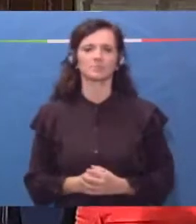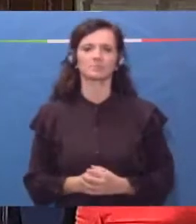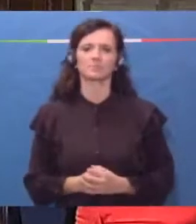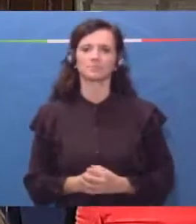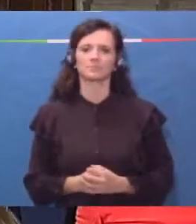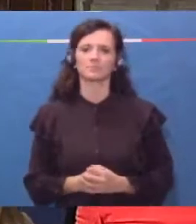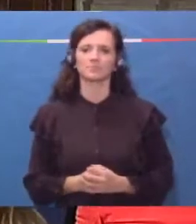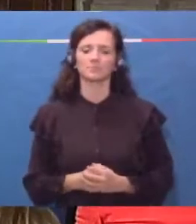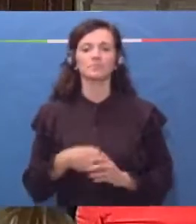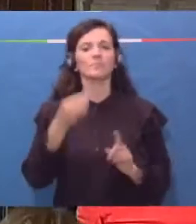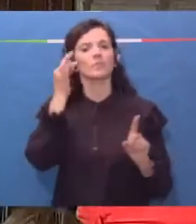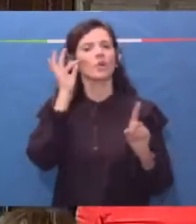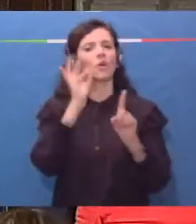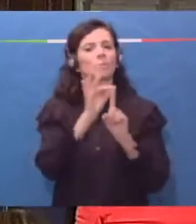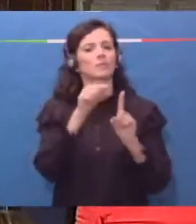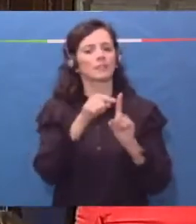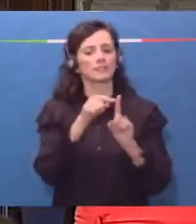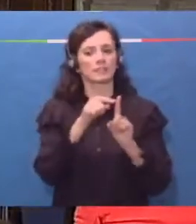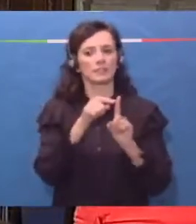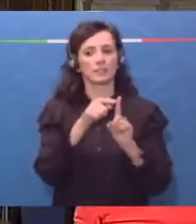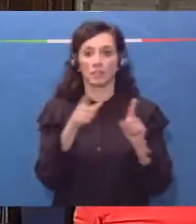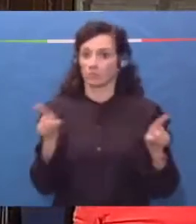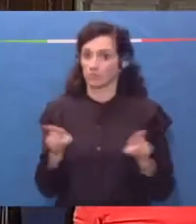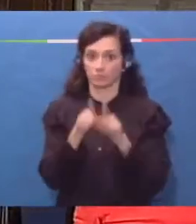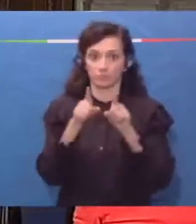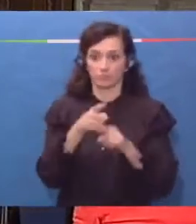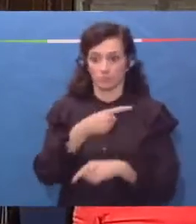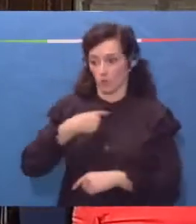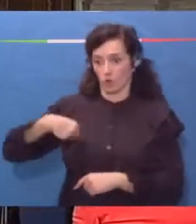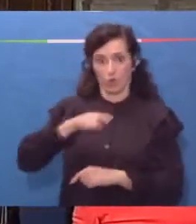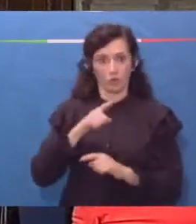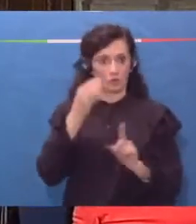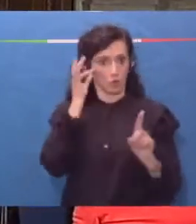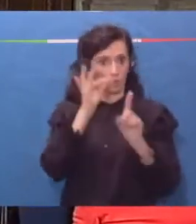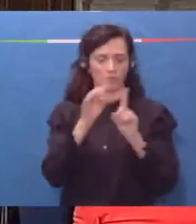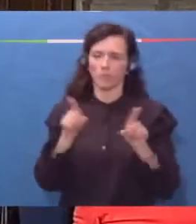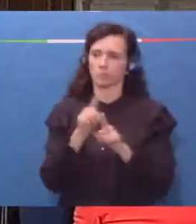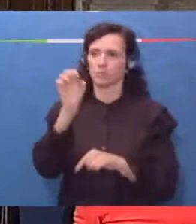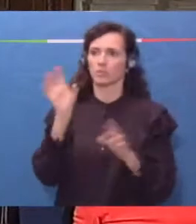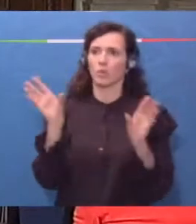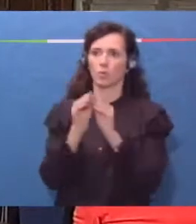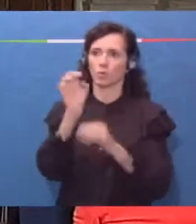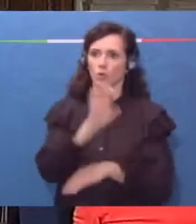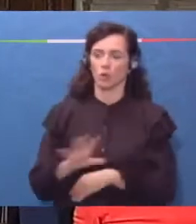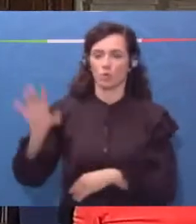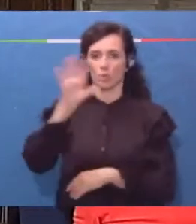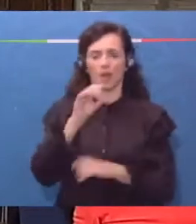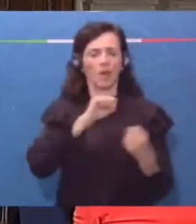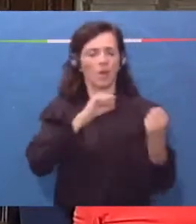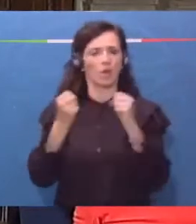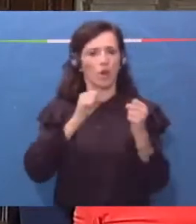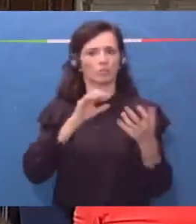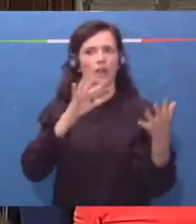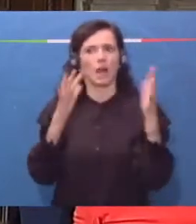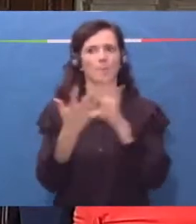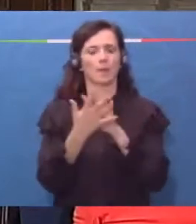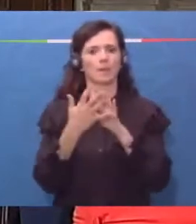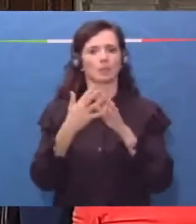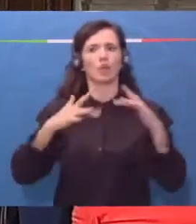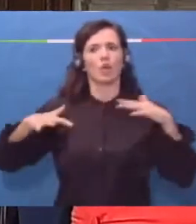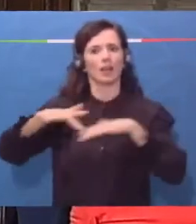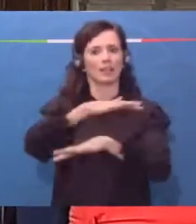I nostri obiettivi sono quelli dell'Unione Europea, sono la lotta al cambiamento climatico, sono